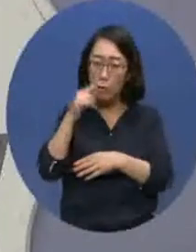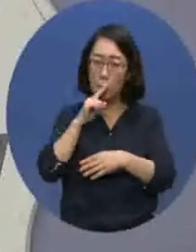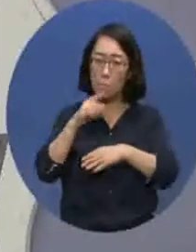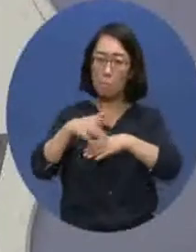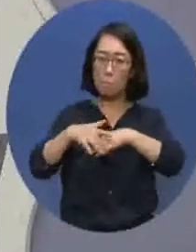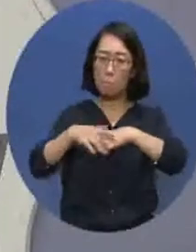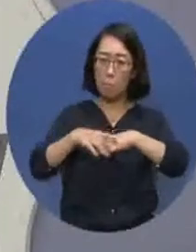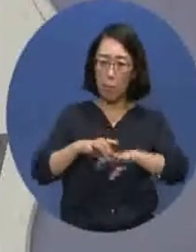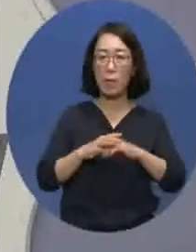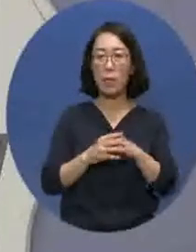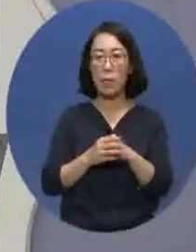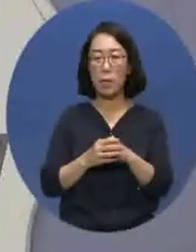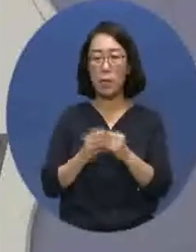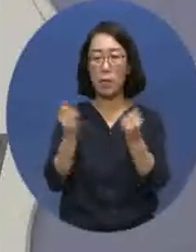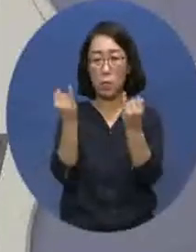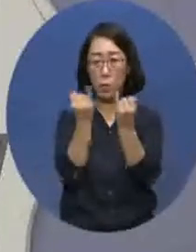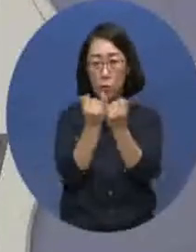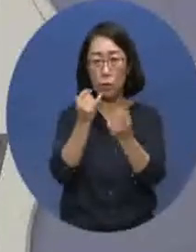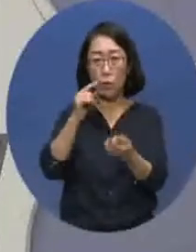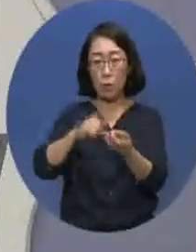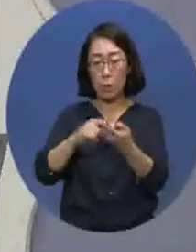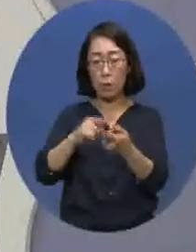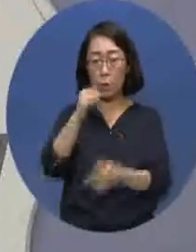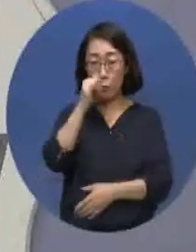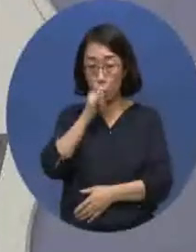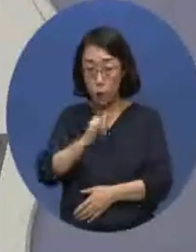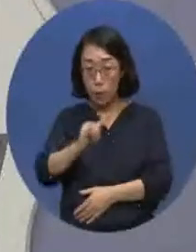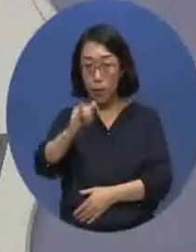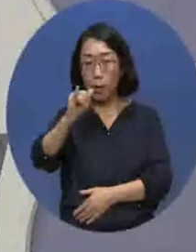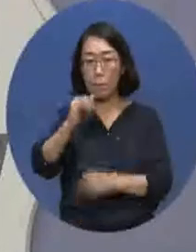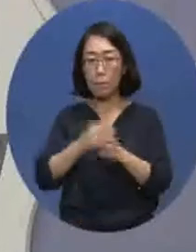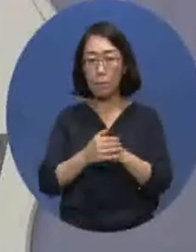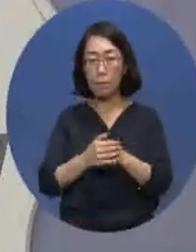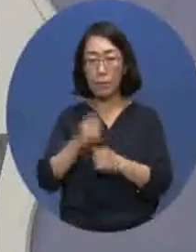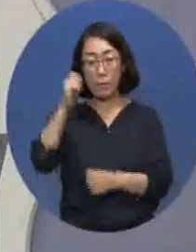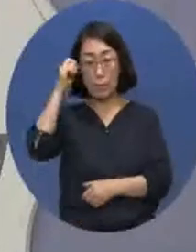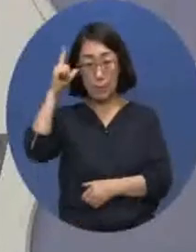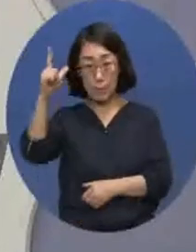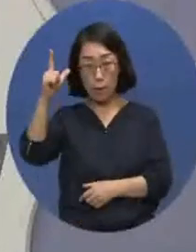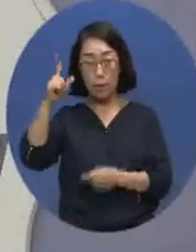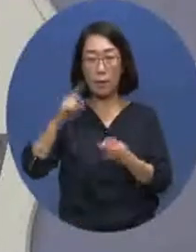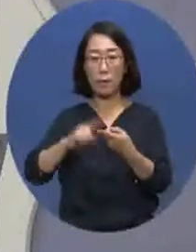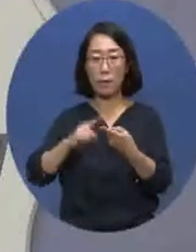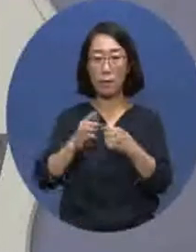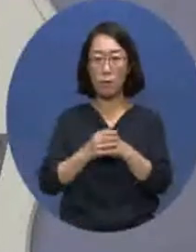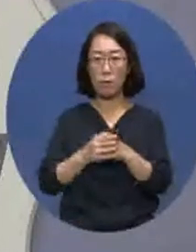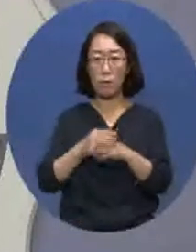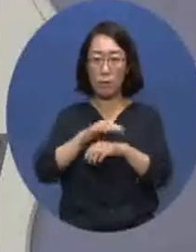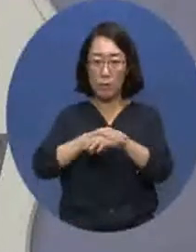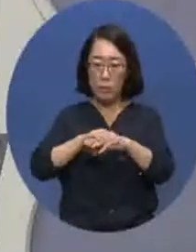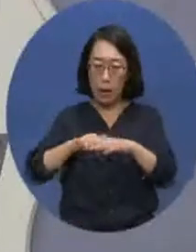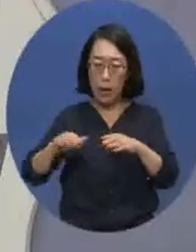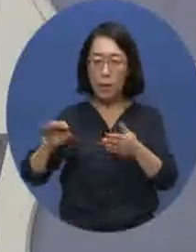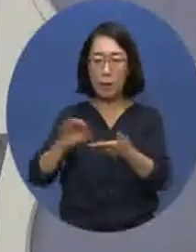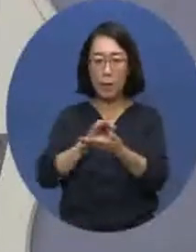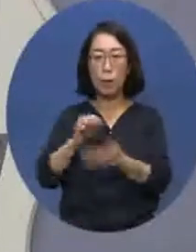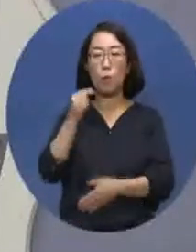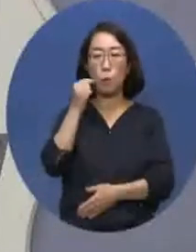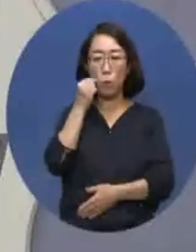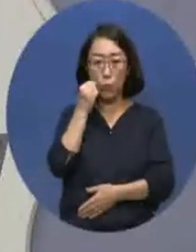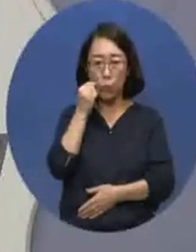우리가 여성에 대한 위대한 여성에 대한 여성의 치에 이런 것들을 활용할 준비가 안 된게